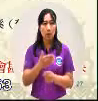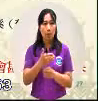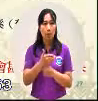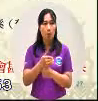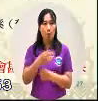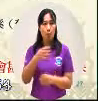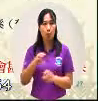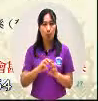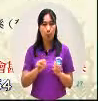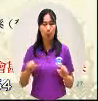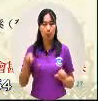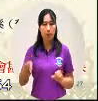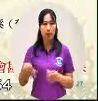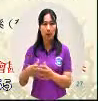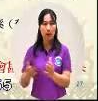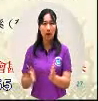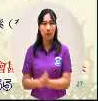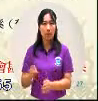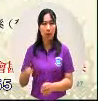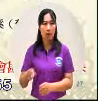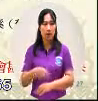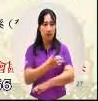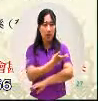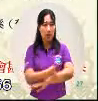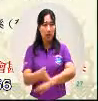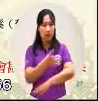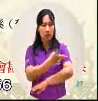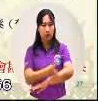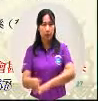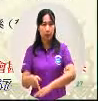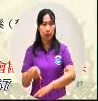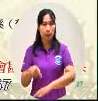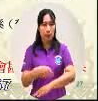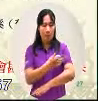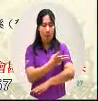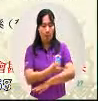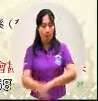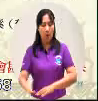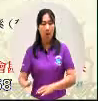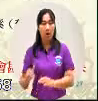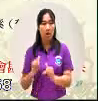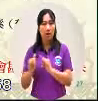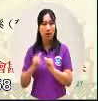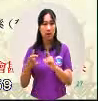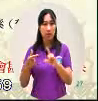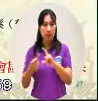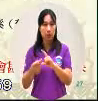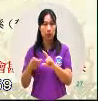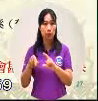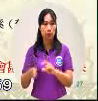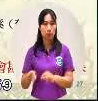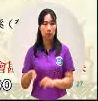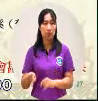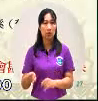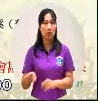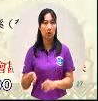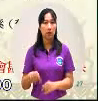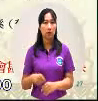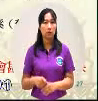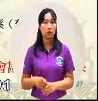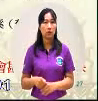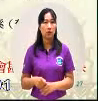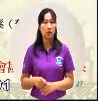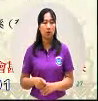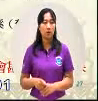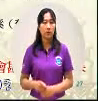野溪啊，常常一下雨都是往这个市区那边，或者是往那个 智利造